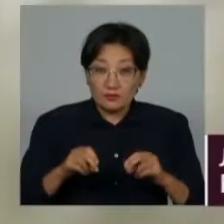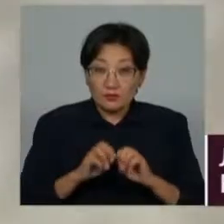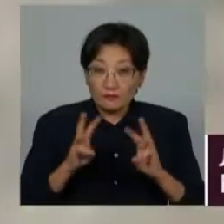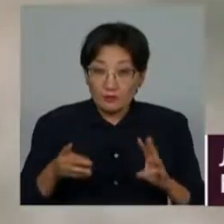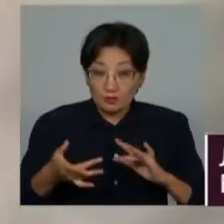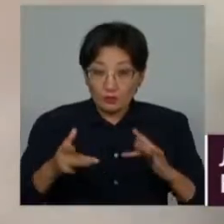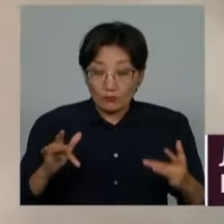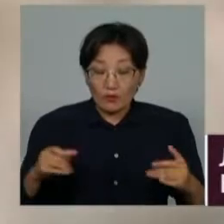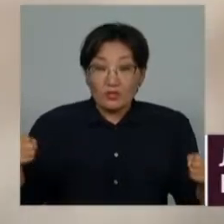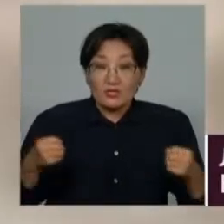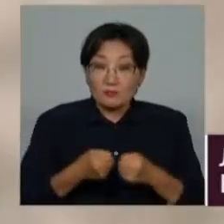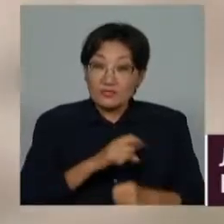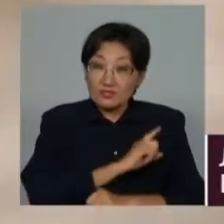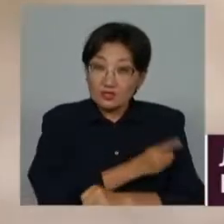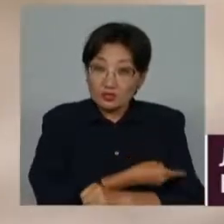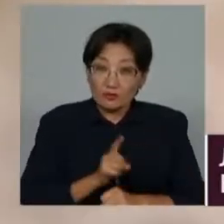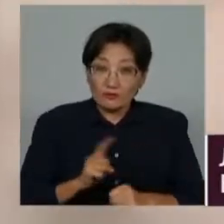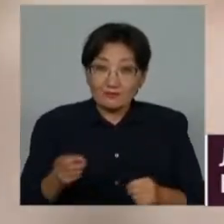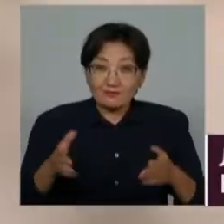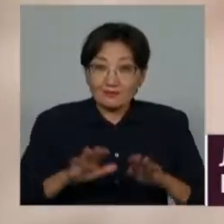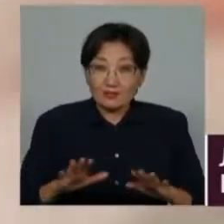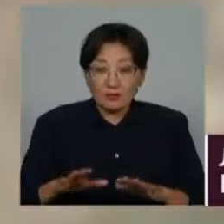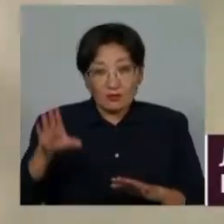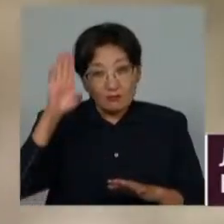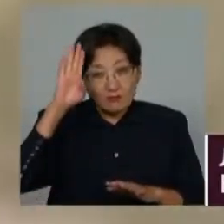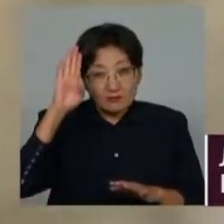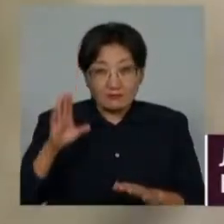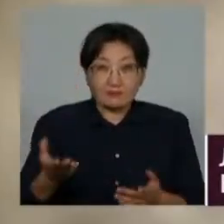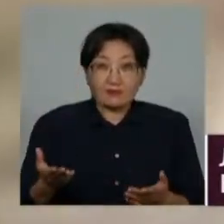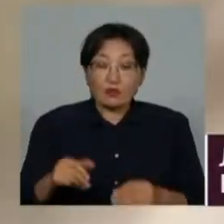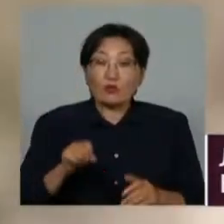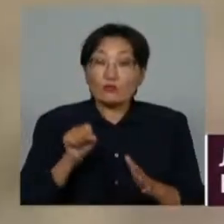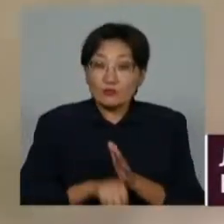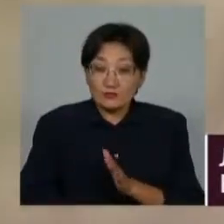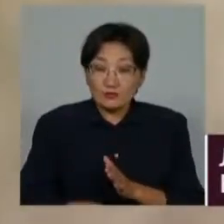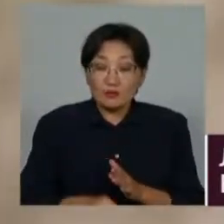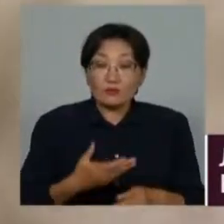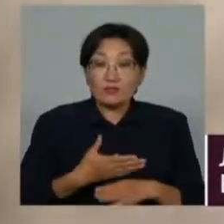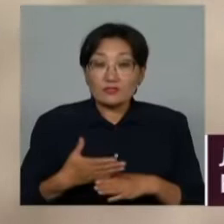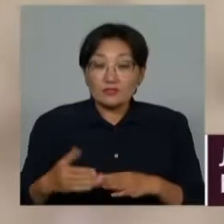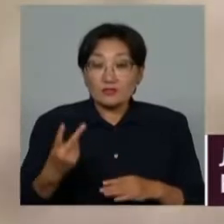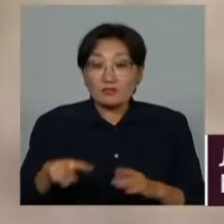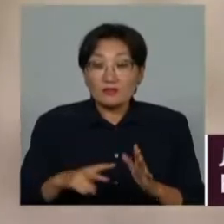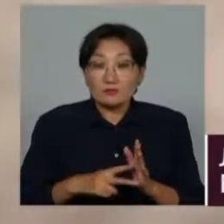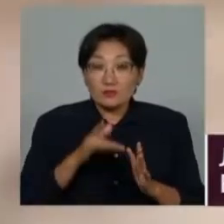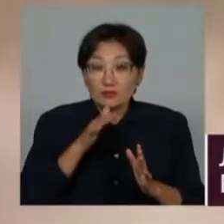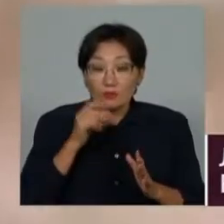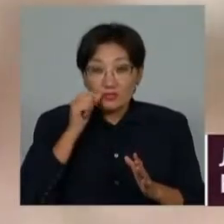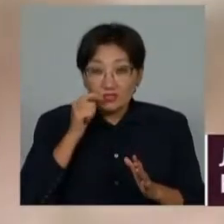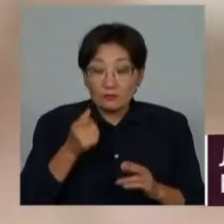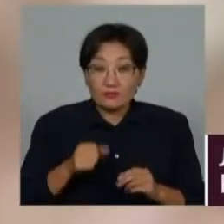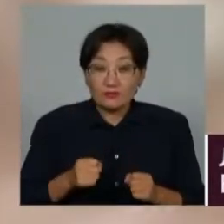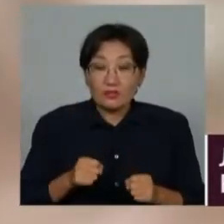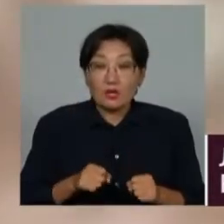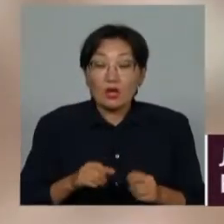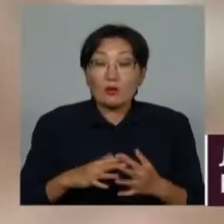соцсеть. Удар был настолько сильный, что не оставил мальчику шансов на жизнь. Как выяснилось позже, 27-летний мужчина катал